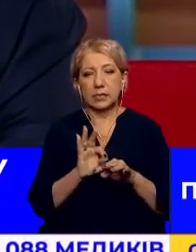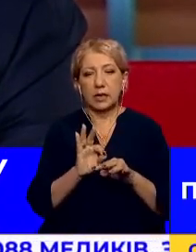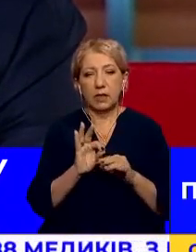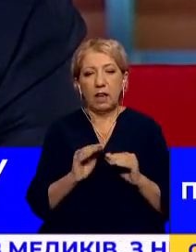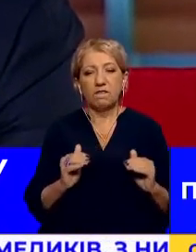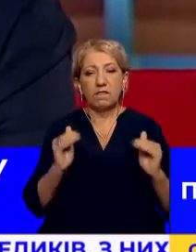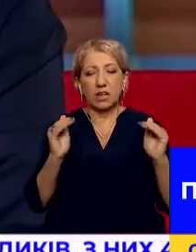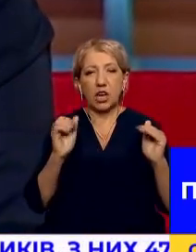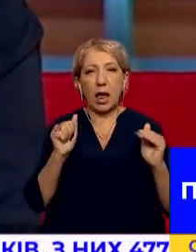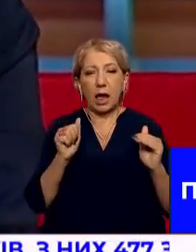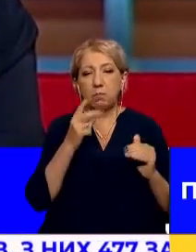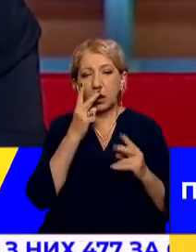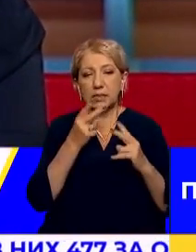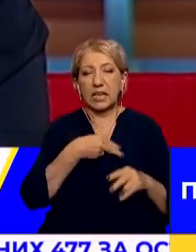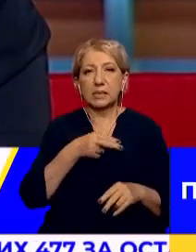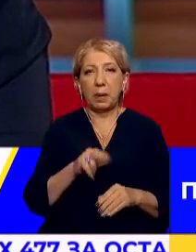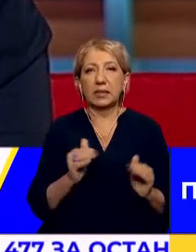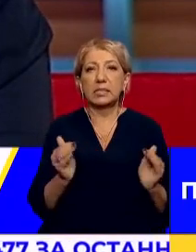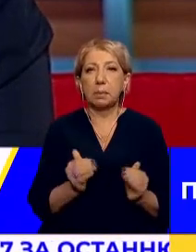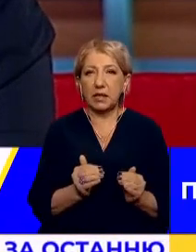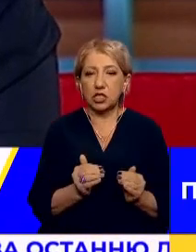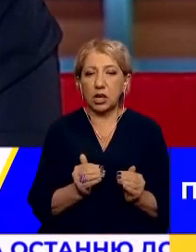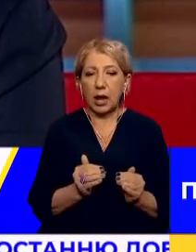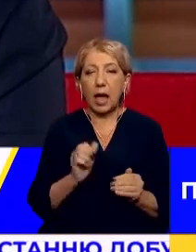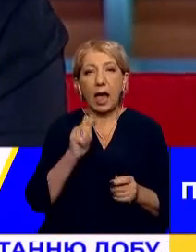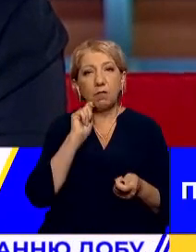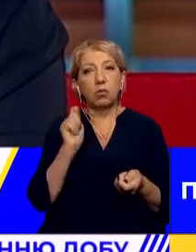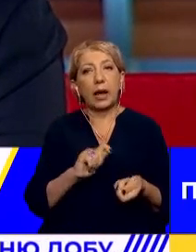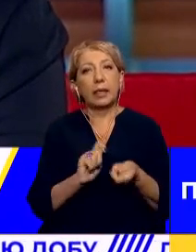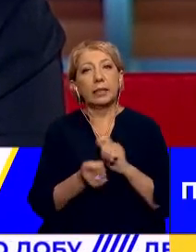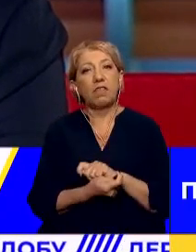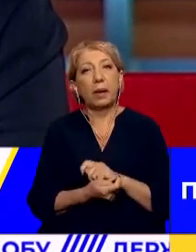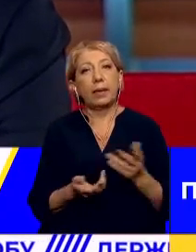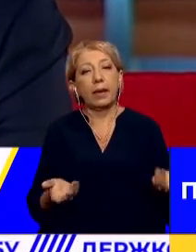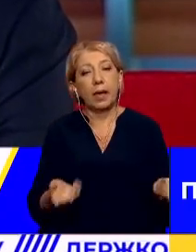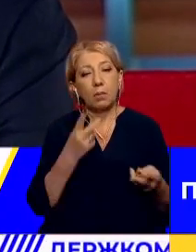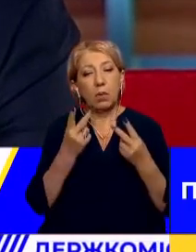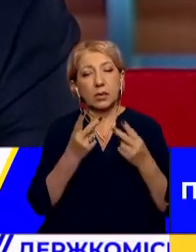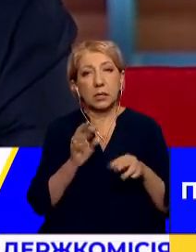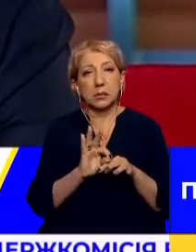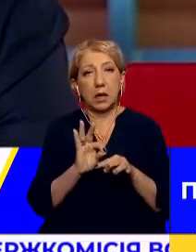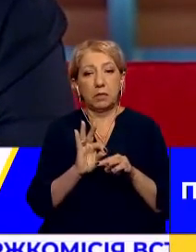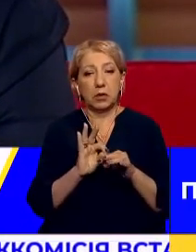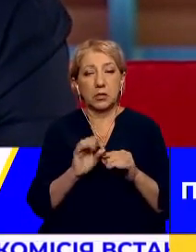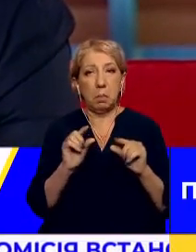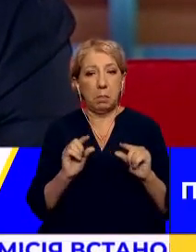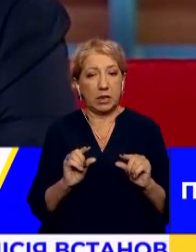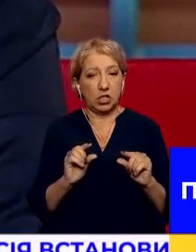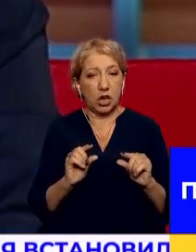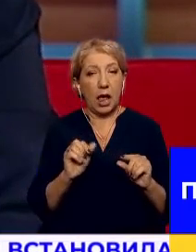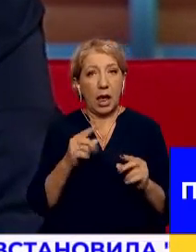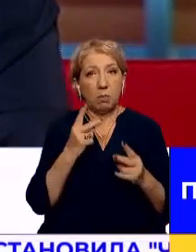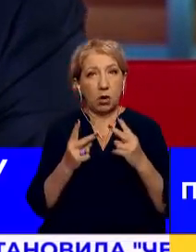захворюваності вищі, а показники смертності менші. А в Україні навпаки. Показники захворюваності менші,